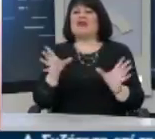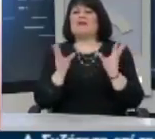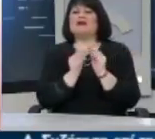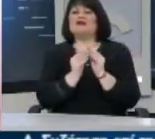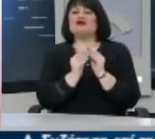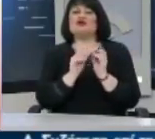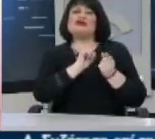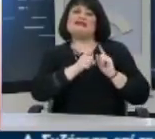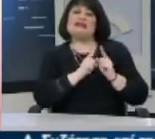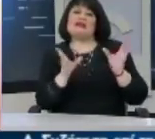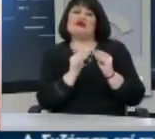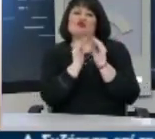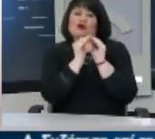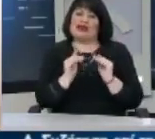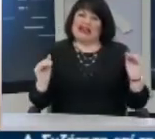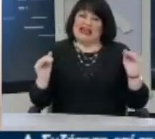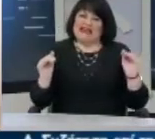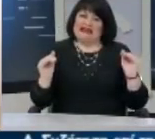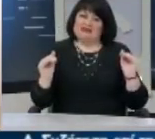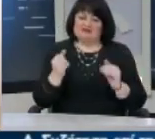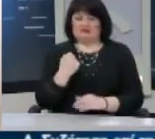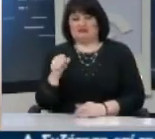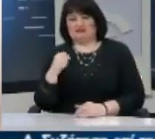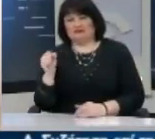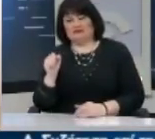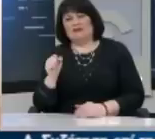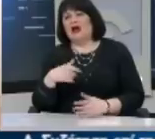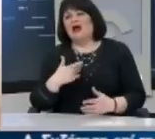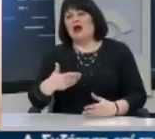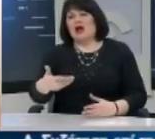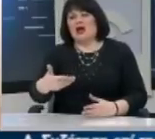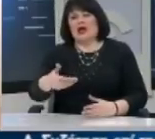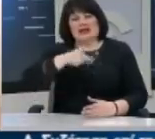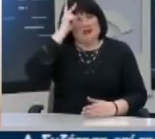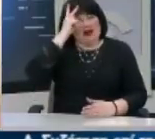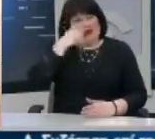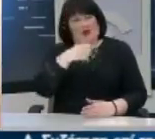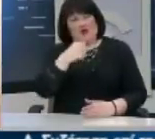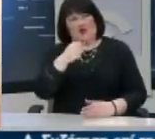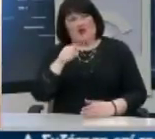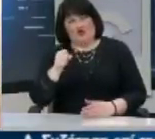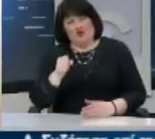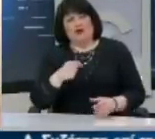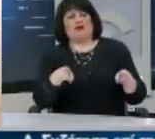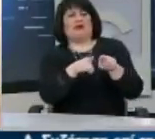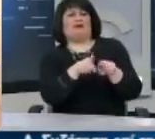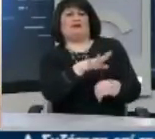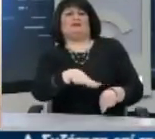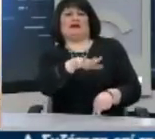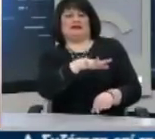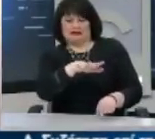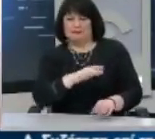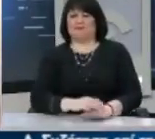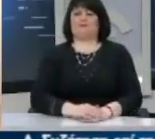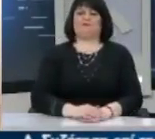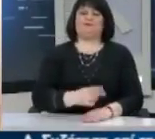συνθήκης ειρήνης και της ενστάσεις γύρω από αυτό που δημιουργεί της γερμανίας και των συμβαλλομένων μερών